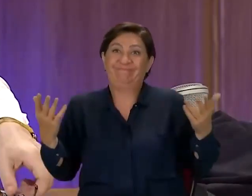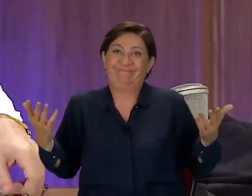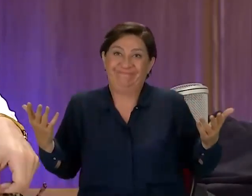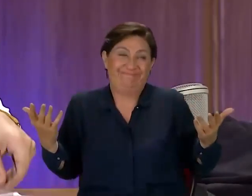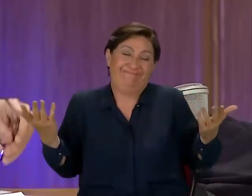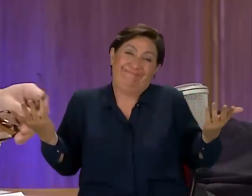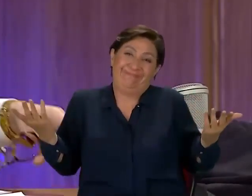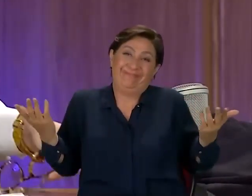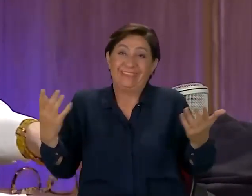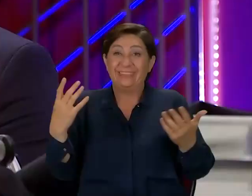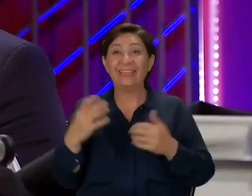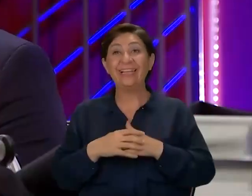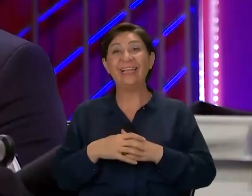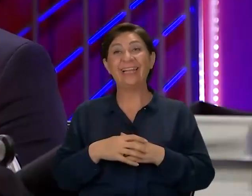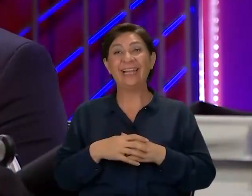vallahi.